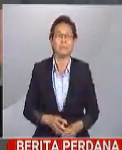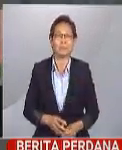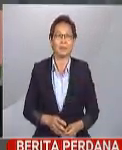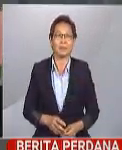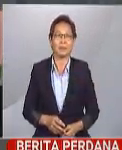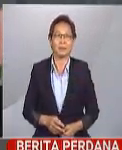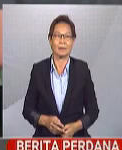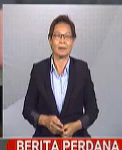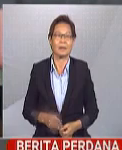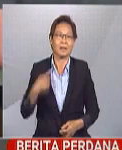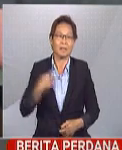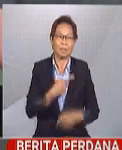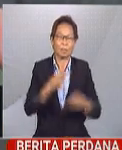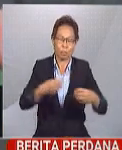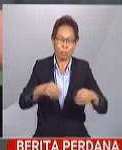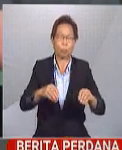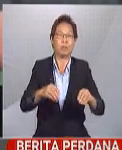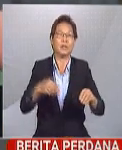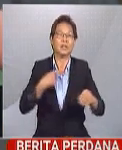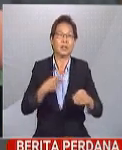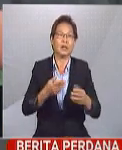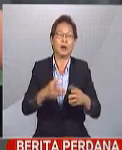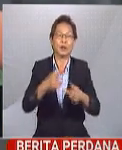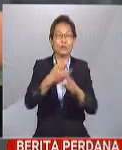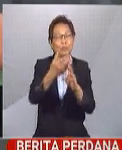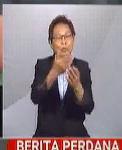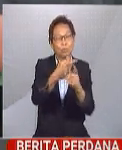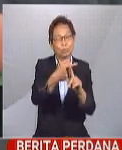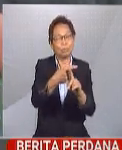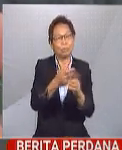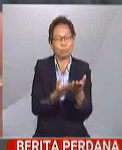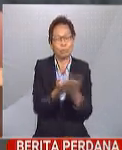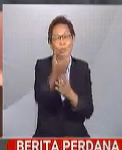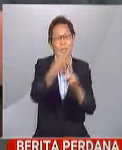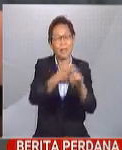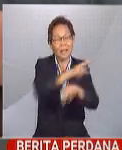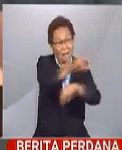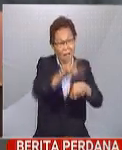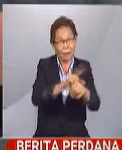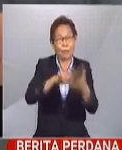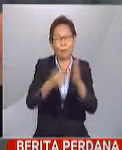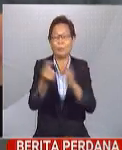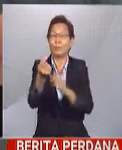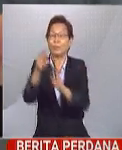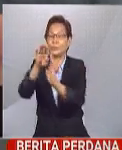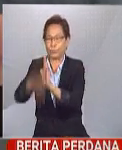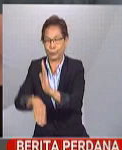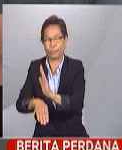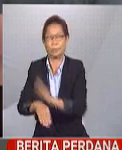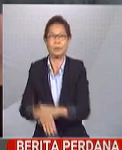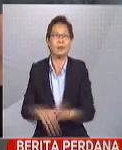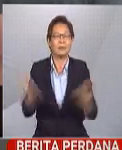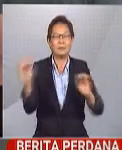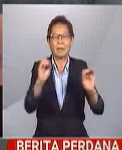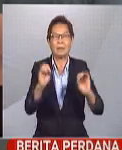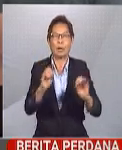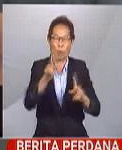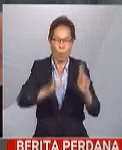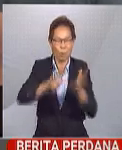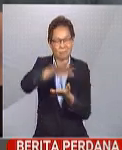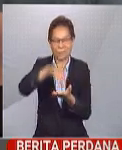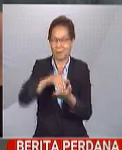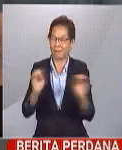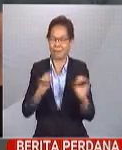Jadi bila kita buat jualan terus daripada ladang, bermakna kata harga itu dapat dikurangkan. Jadi tiada lagi lapisan orang